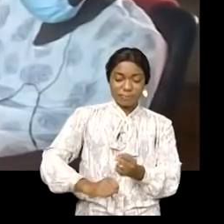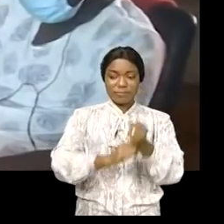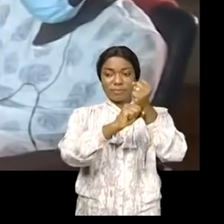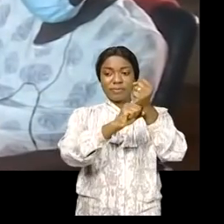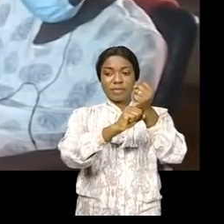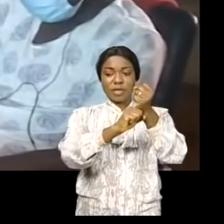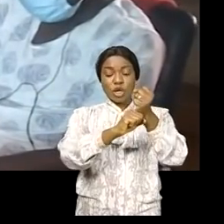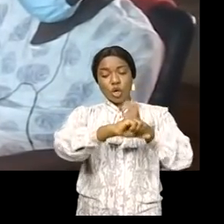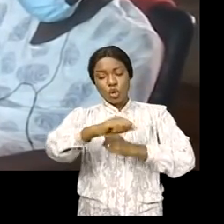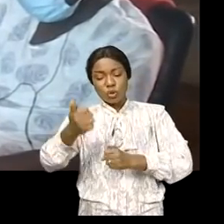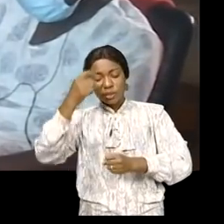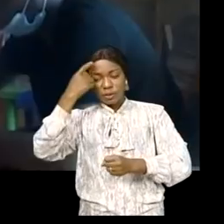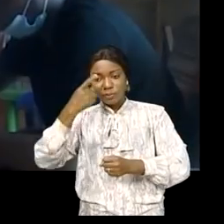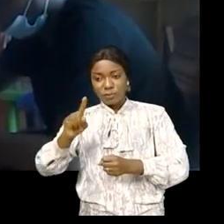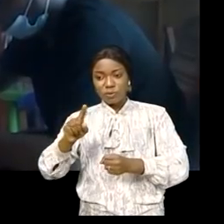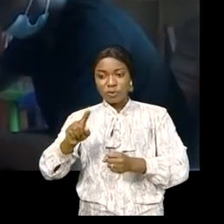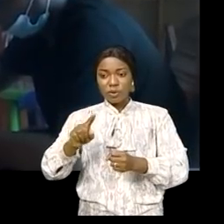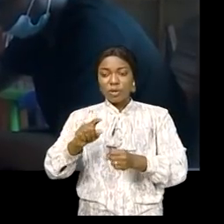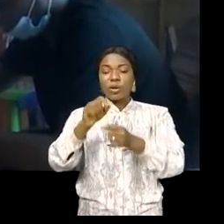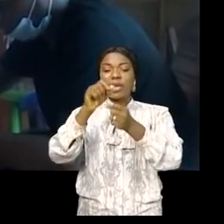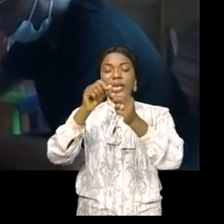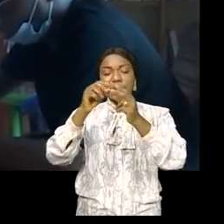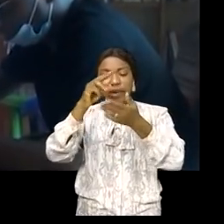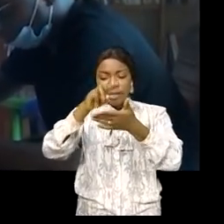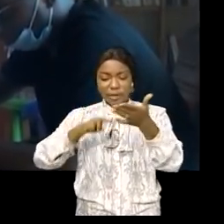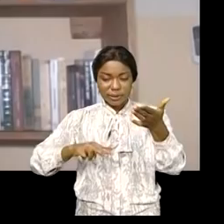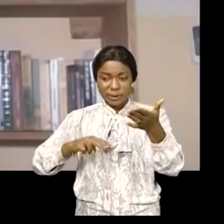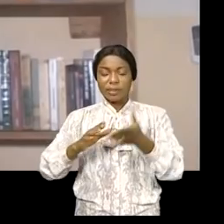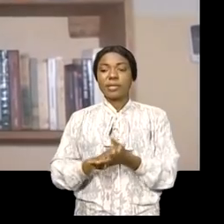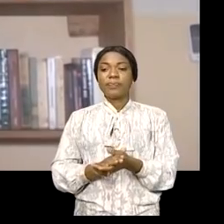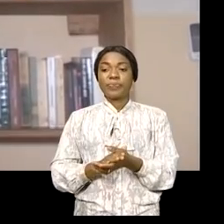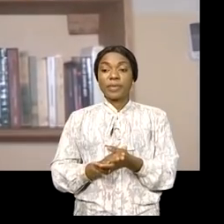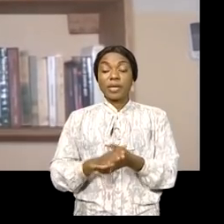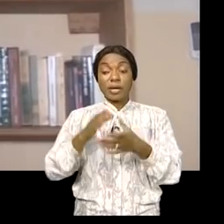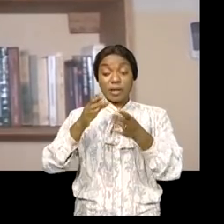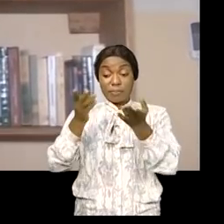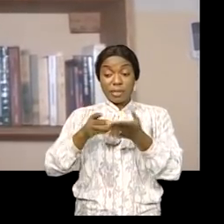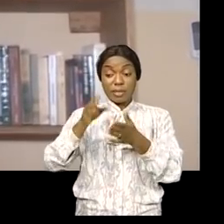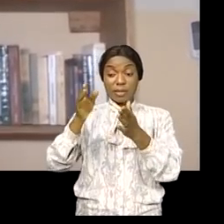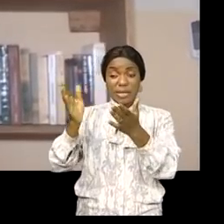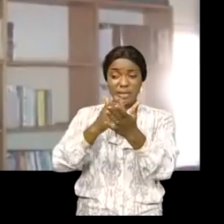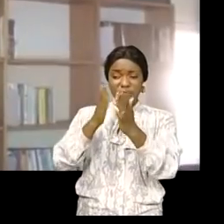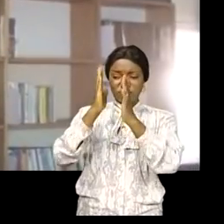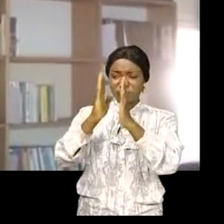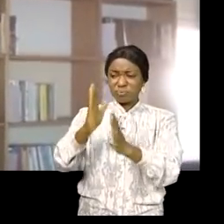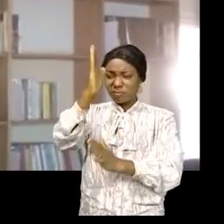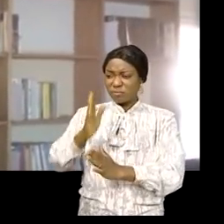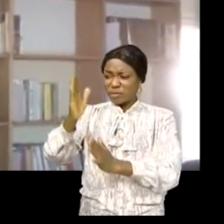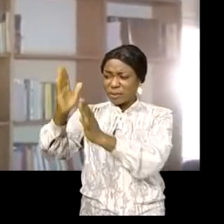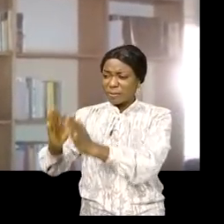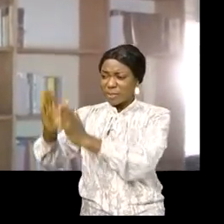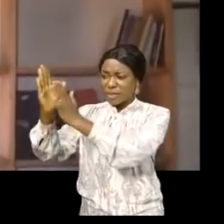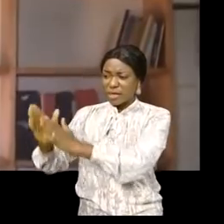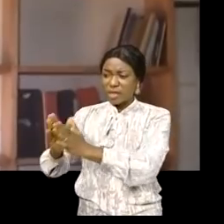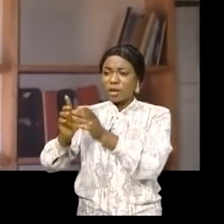culture dans la commune de Kassavu. Les éditions Miesi ont bénéficié d'une dizaine de tonnes de livres fournis